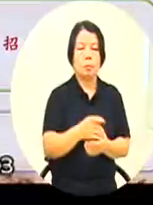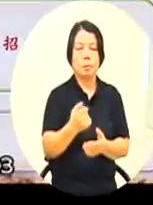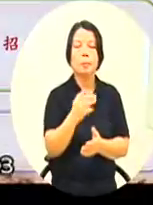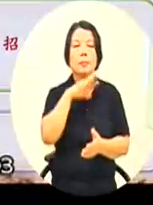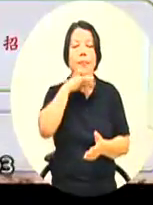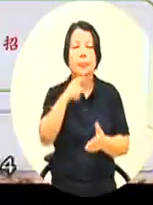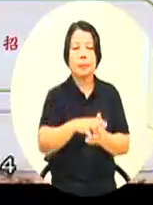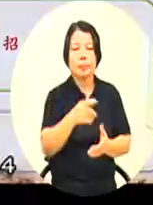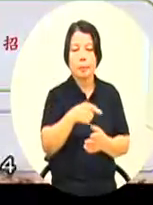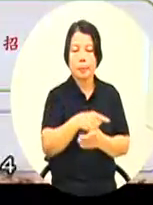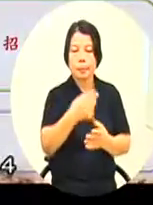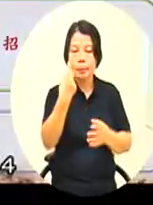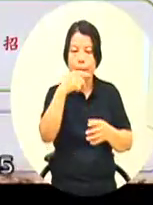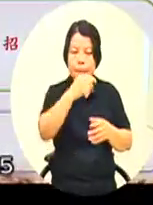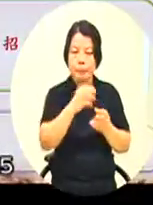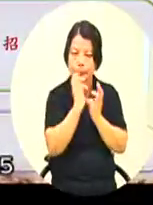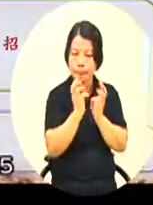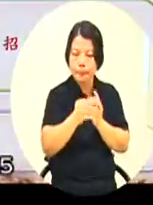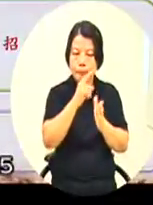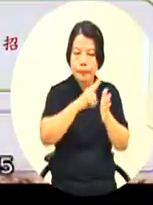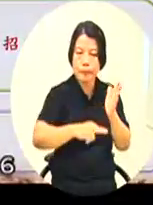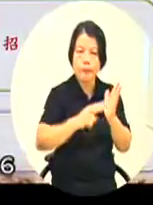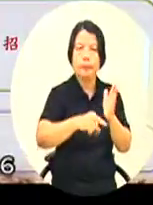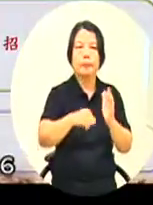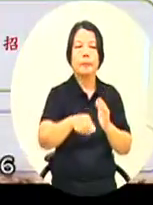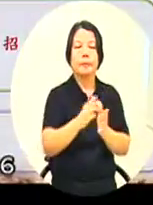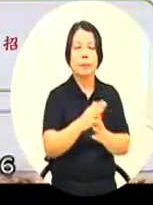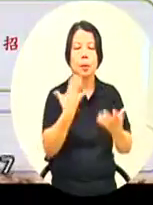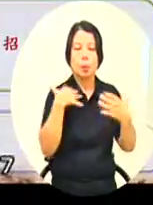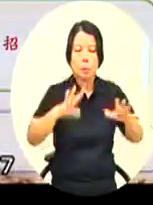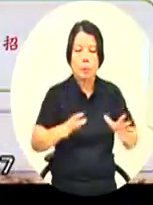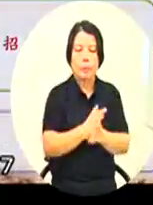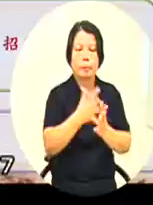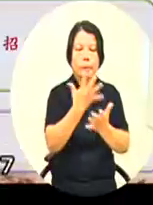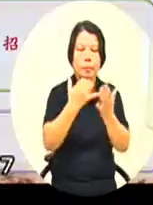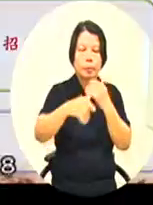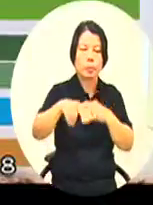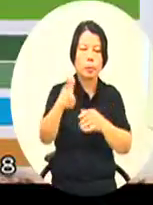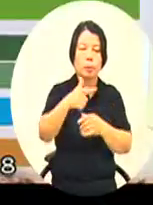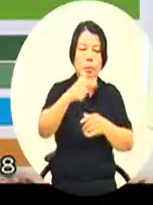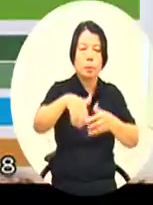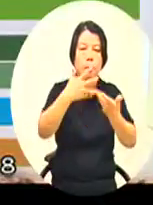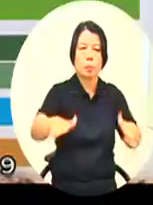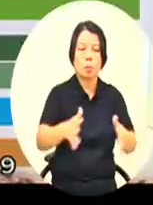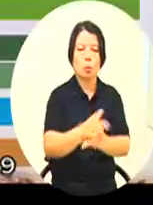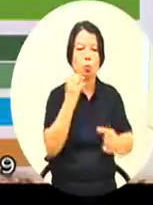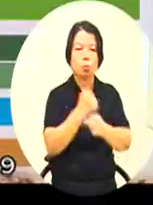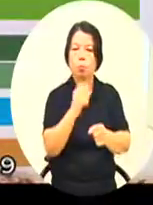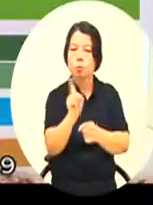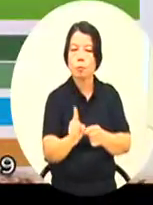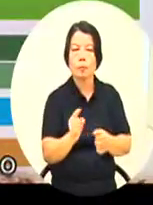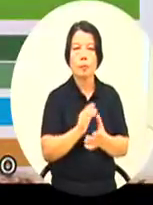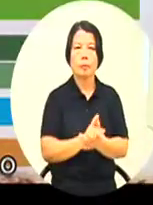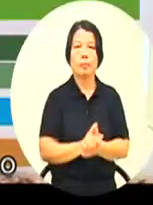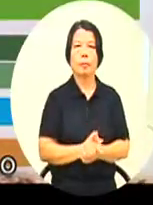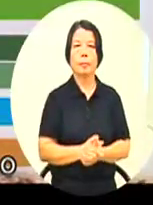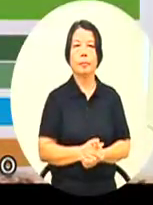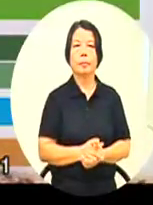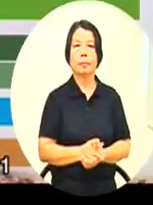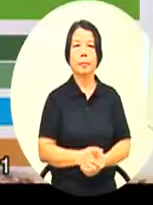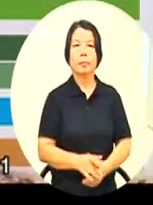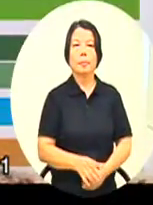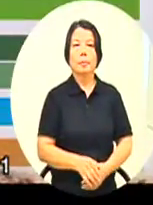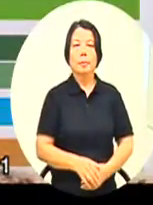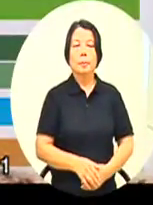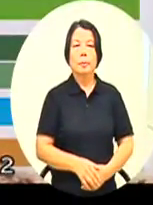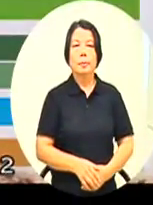再逐一讲。那我们的毕业的校友也已经累积到6000多人了，那我们到底做了什么呢？来再